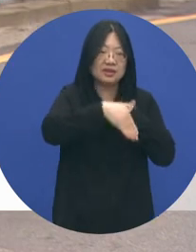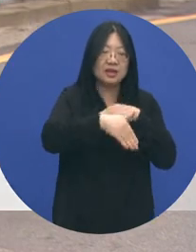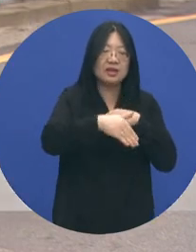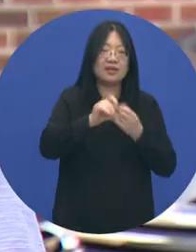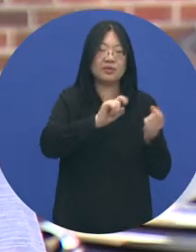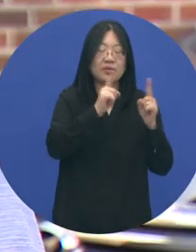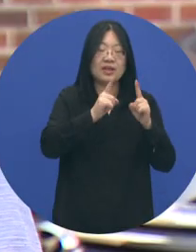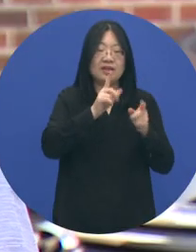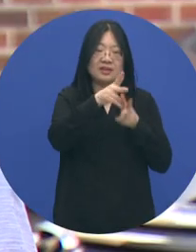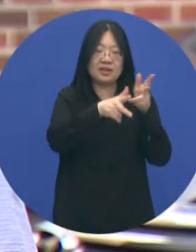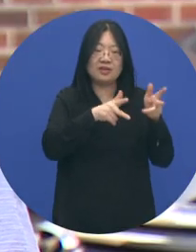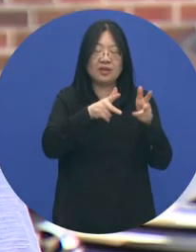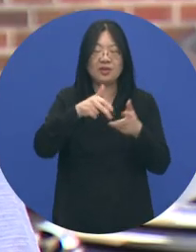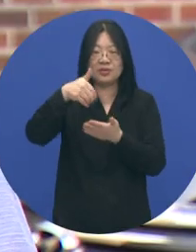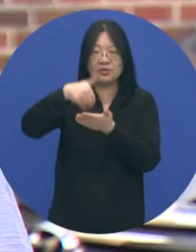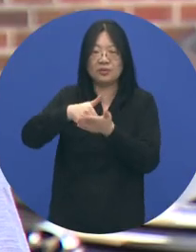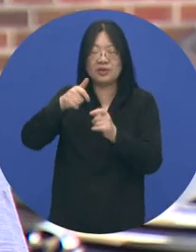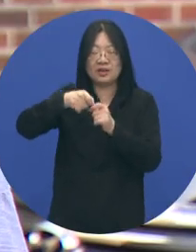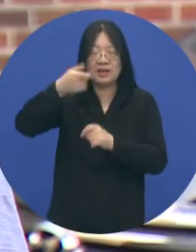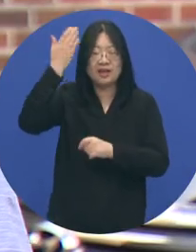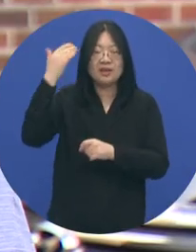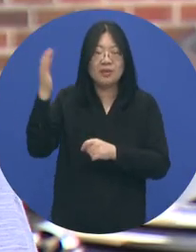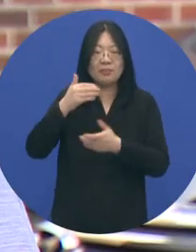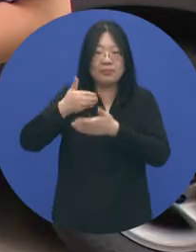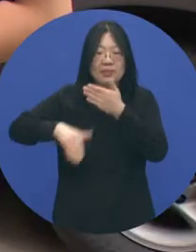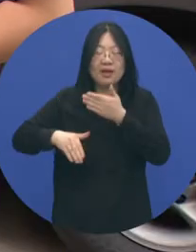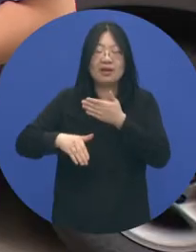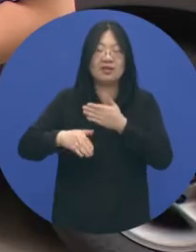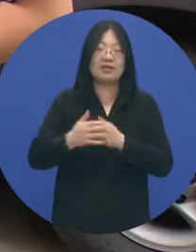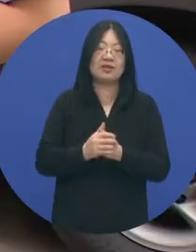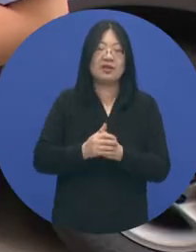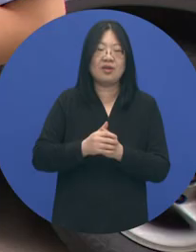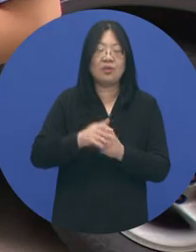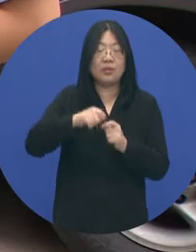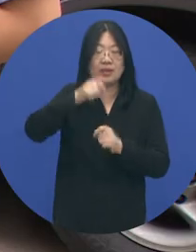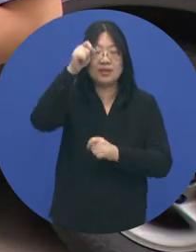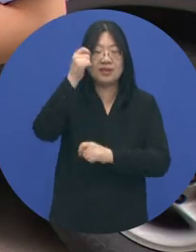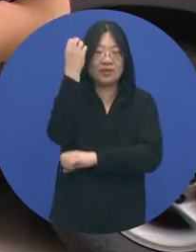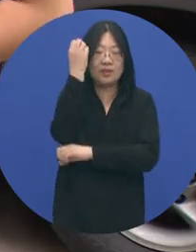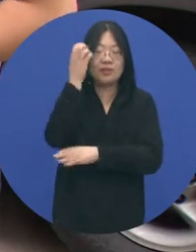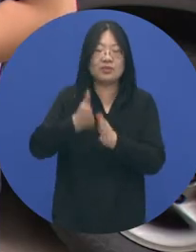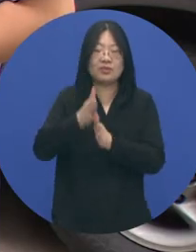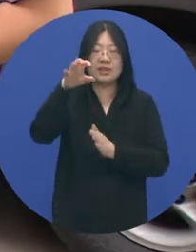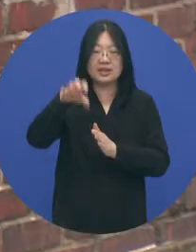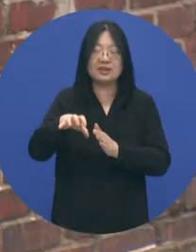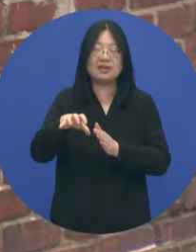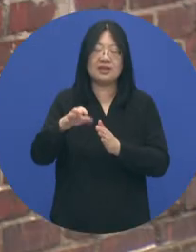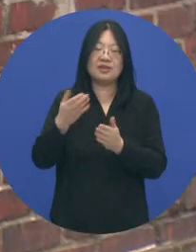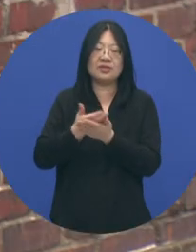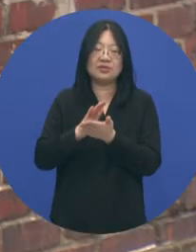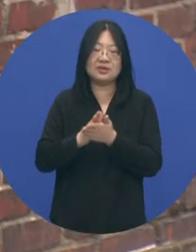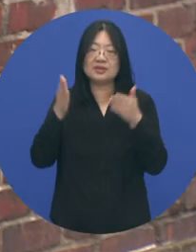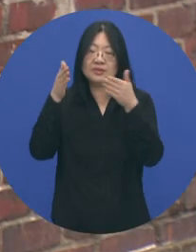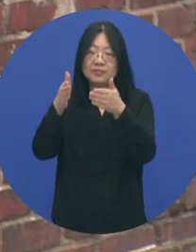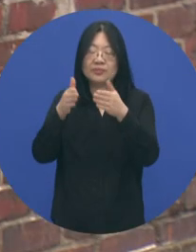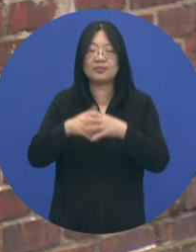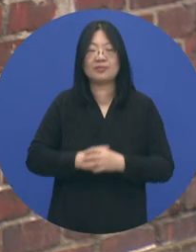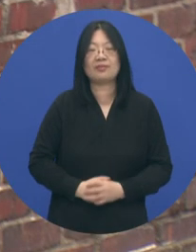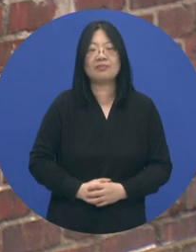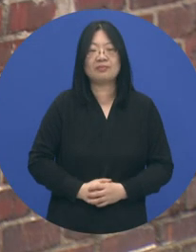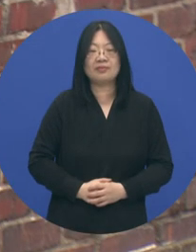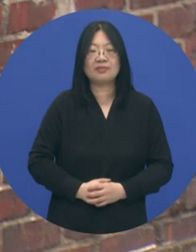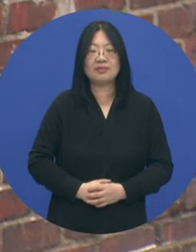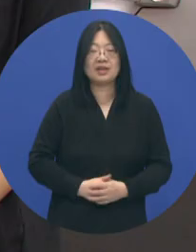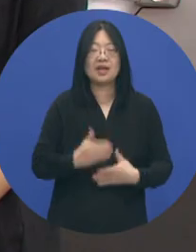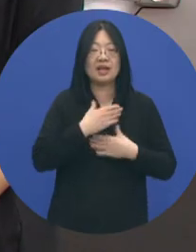사업으로 노후 계획도시 정비에서 제외된 노후 원도심의 재생을 역점 추진하는 사업입니다 현재 경기도형